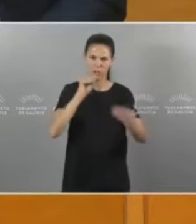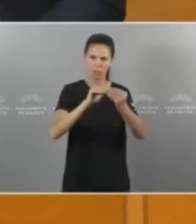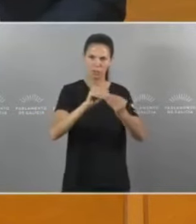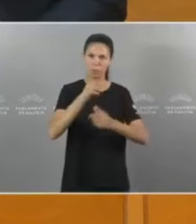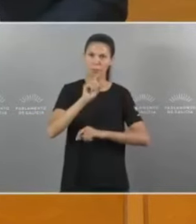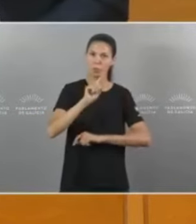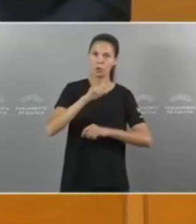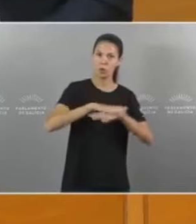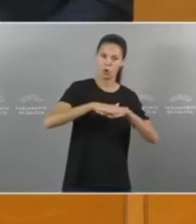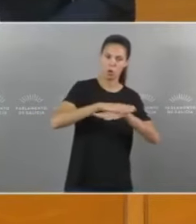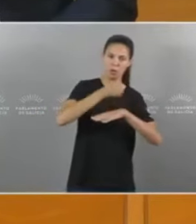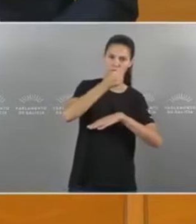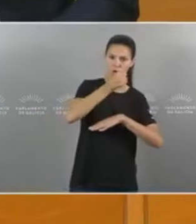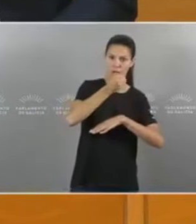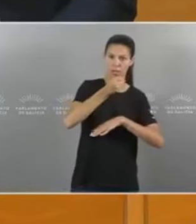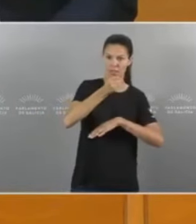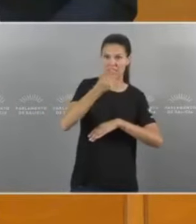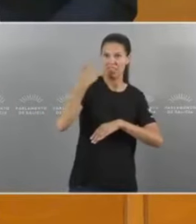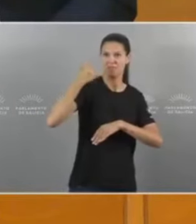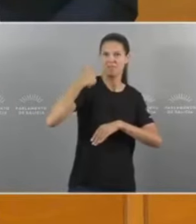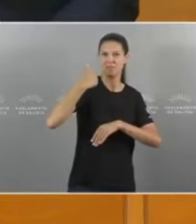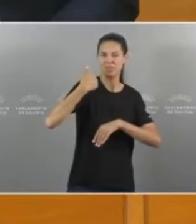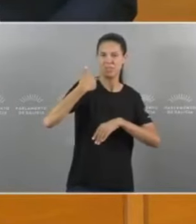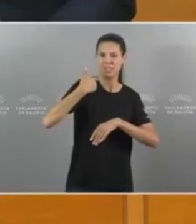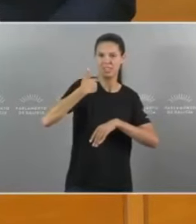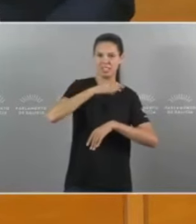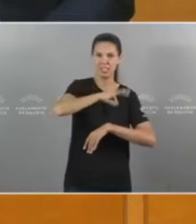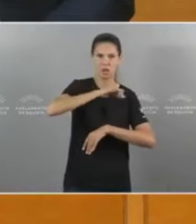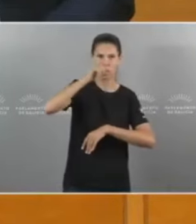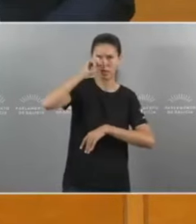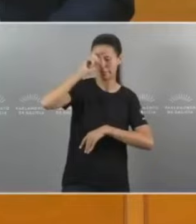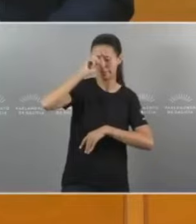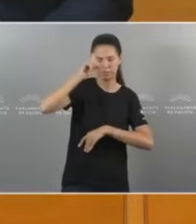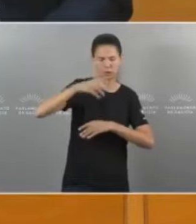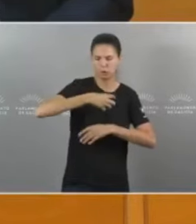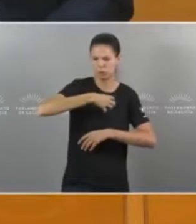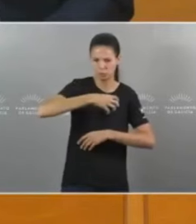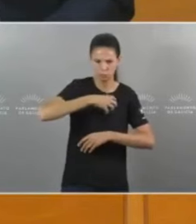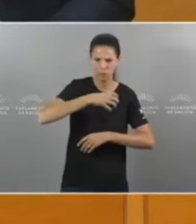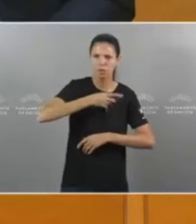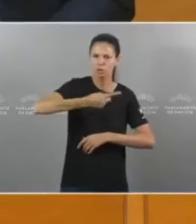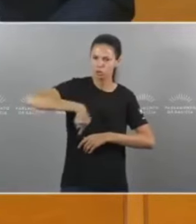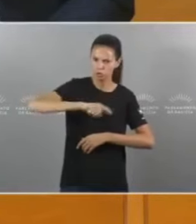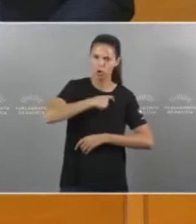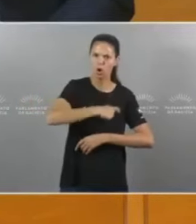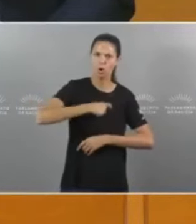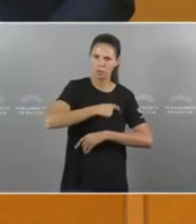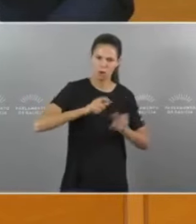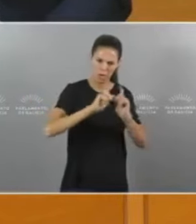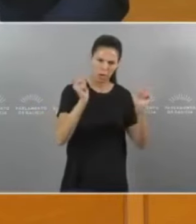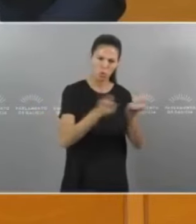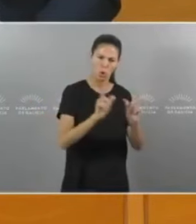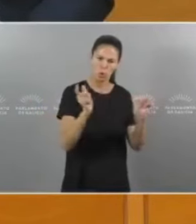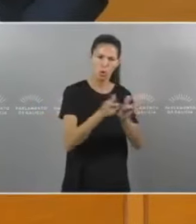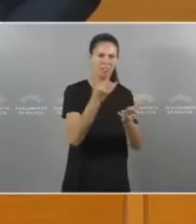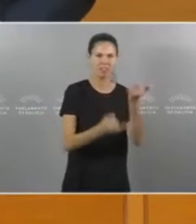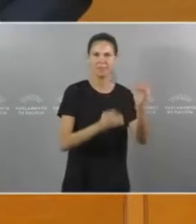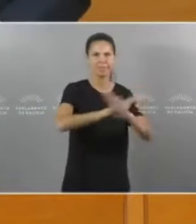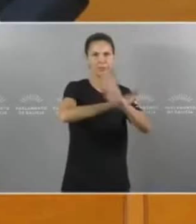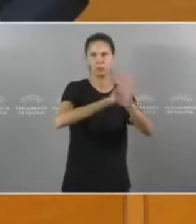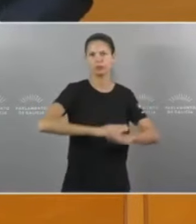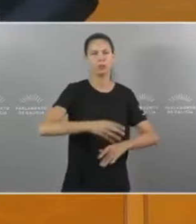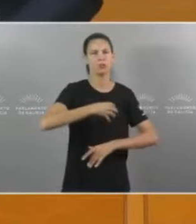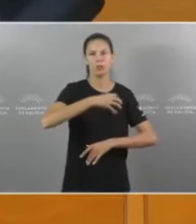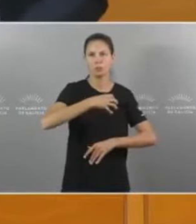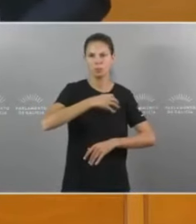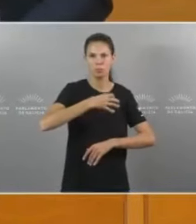primeiro o goberno socialista, o señor Zapatero. Non foi posible. Non será porque non rimos en comisións mistas de transferencias e ningún resultado. Non foi posible.